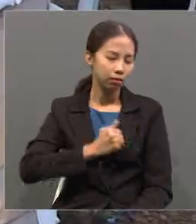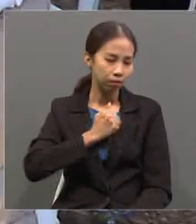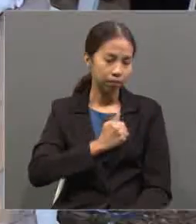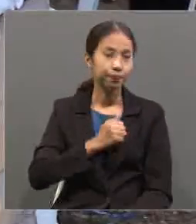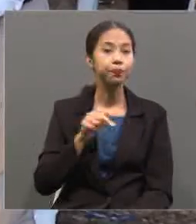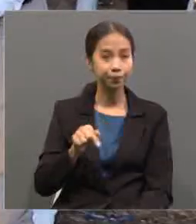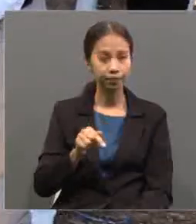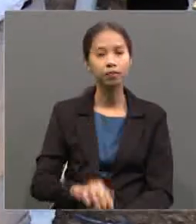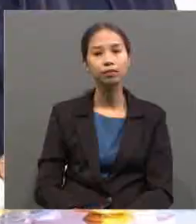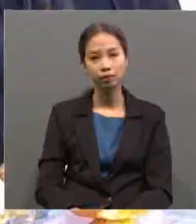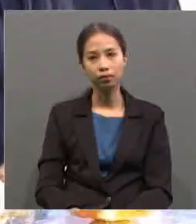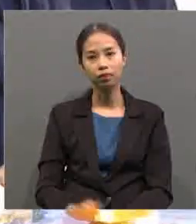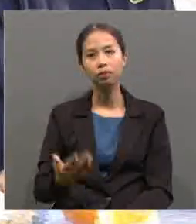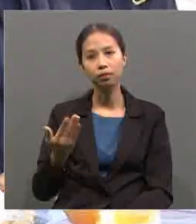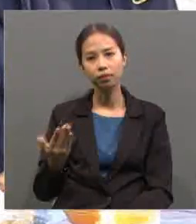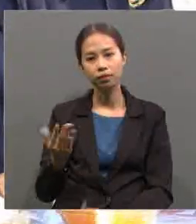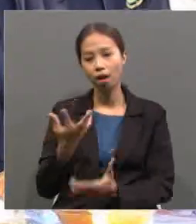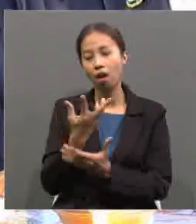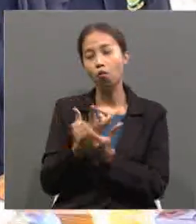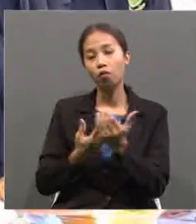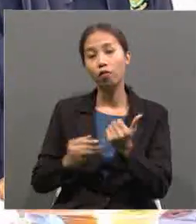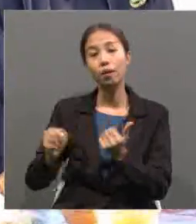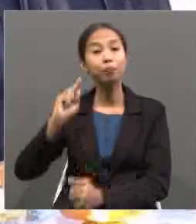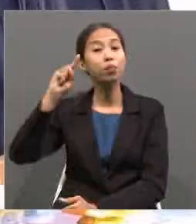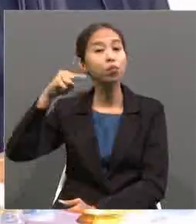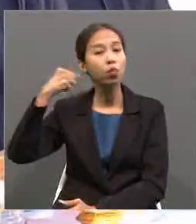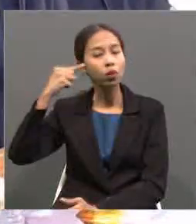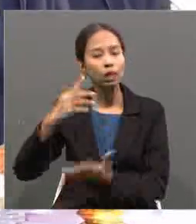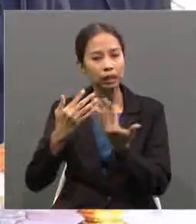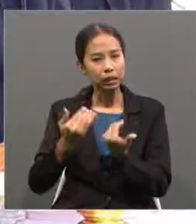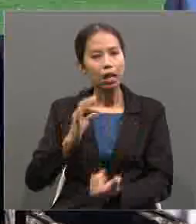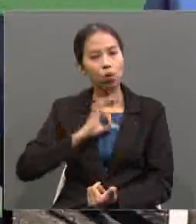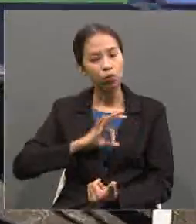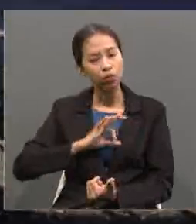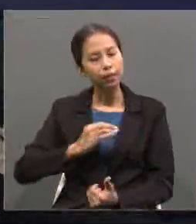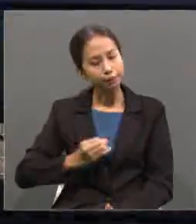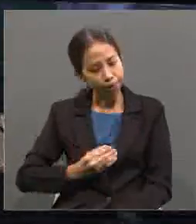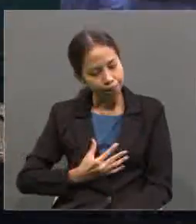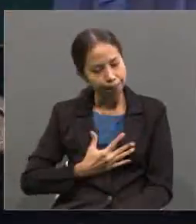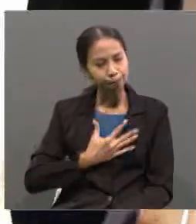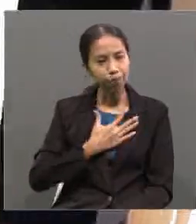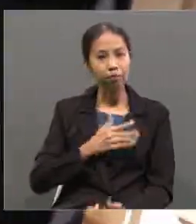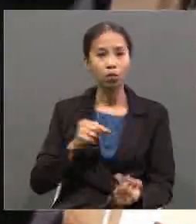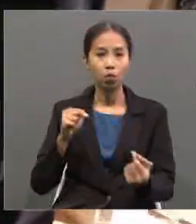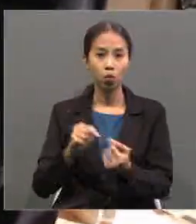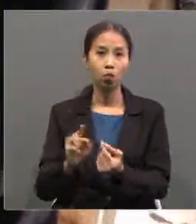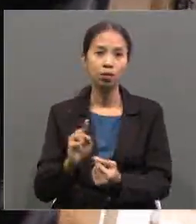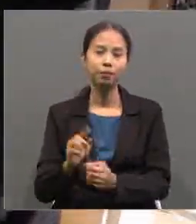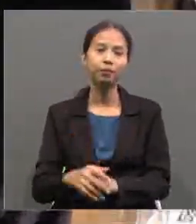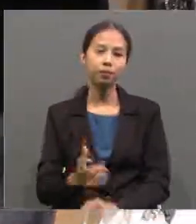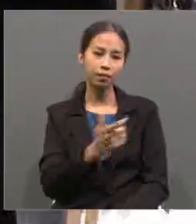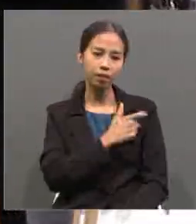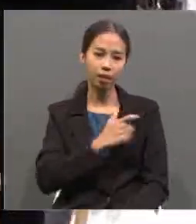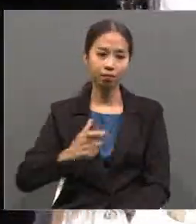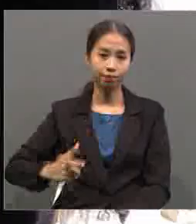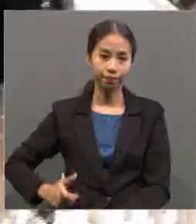ด้าด้านนางอ้อยใจซึ่งเป็นภรรยาของนายอานันท์ก็ซาบซึ้งในพระมหากรุณาธิคุณครับสมเด็จพระเจ้าน้องนางเธอ